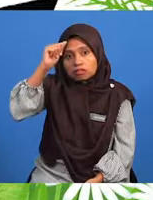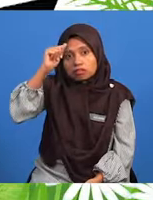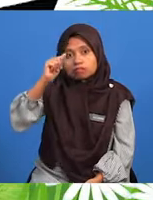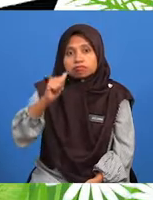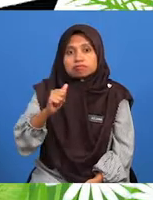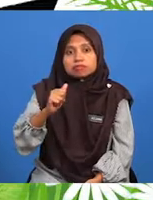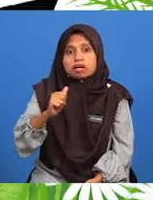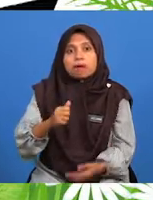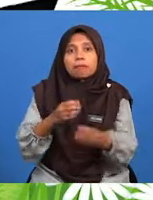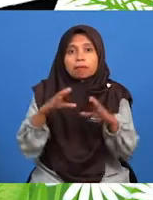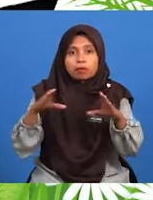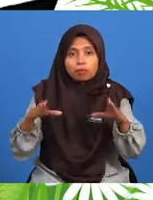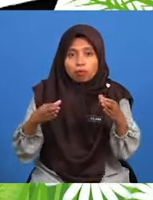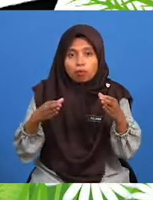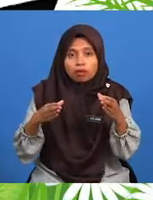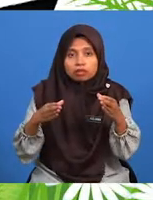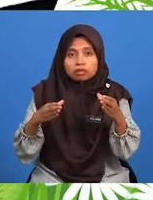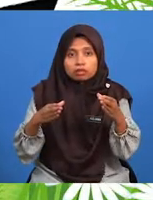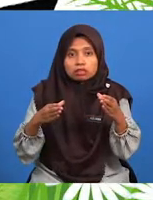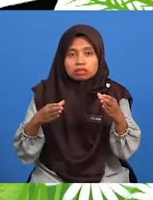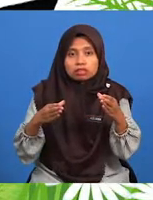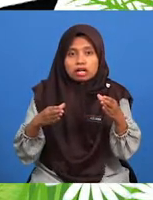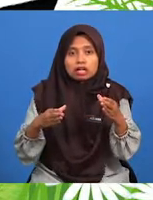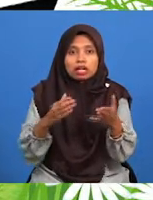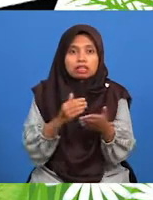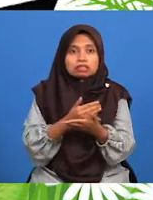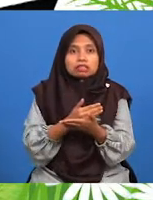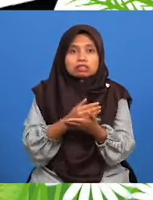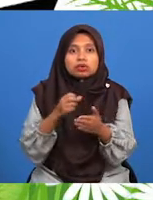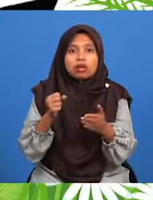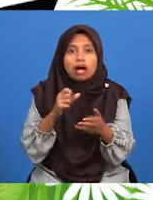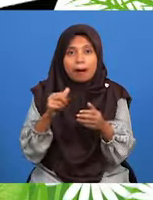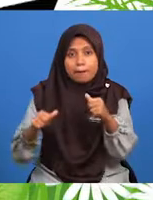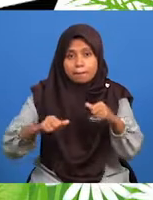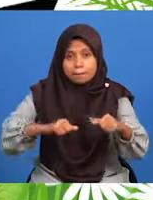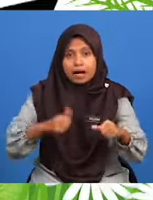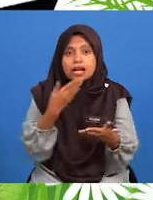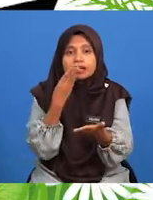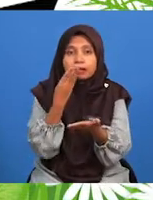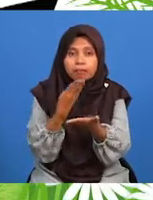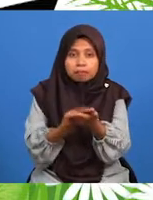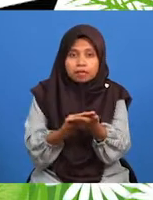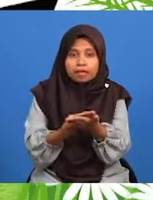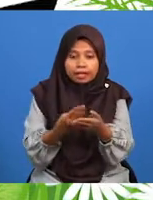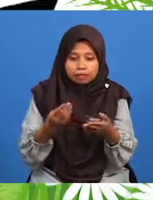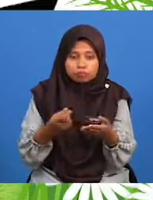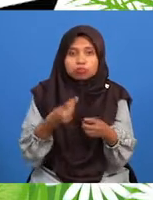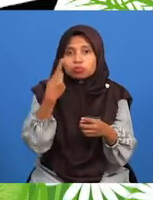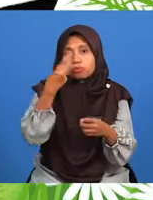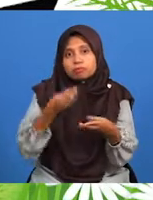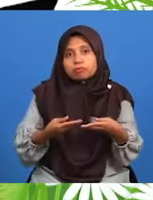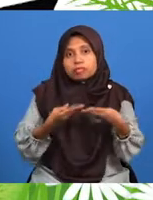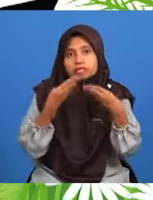taala membuat perumpamaan amal soleh dan sedekah yang dilakukan sebagai memberi hutang